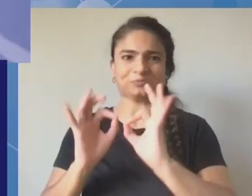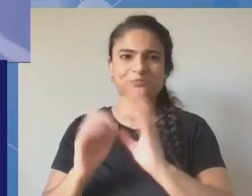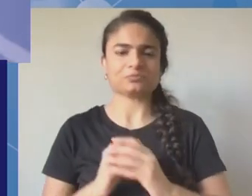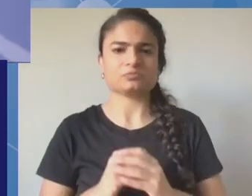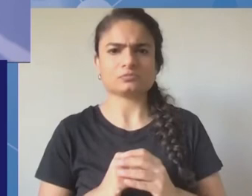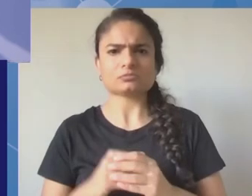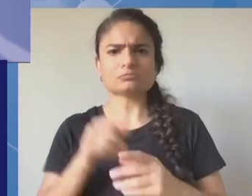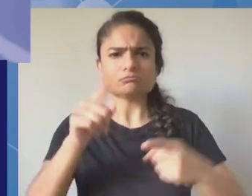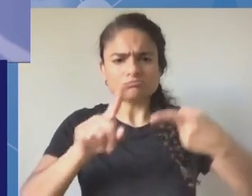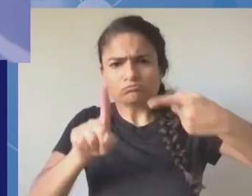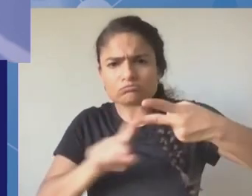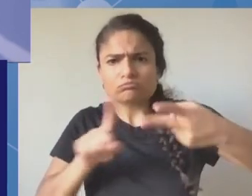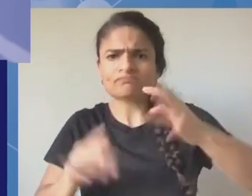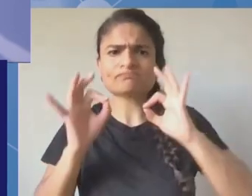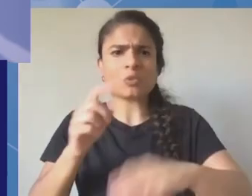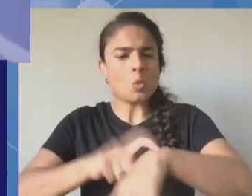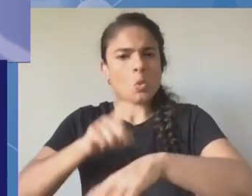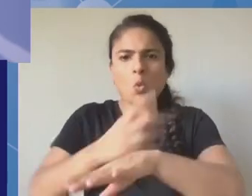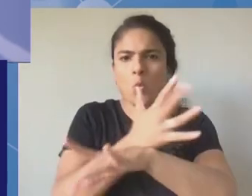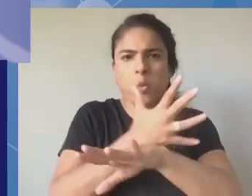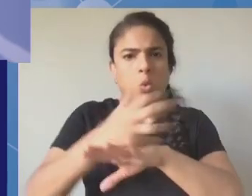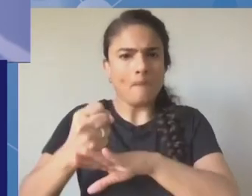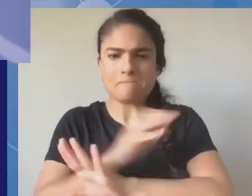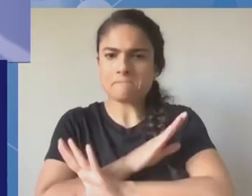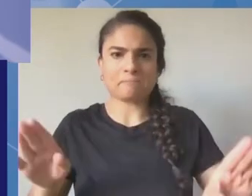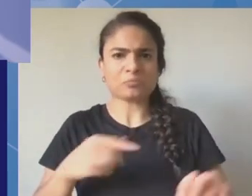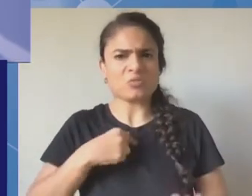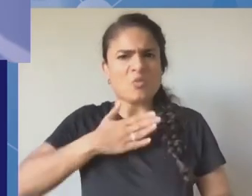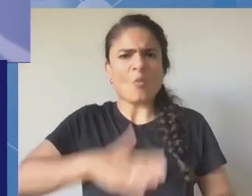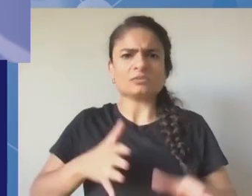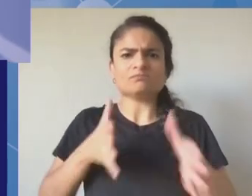论。我们的时间已经不多了，我想把刚才说的